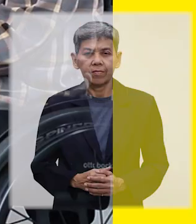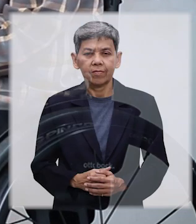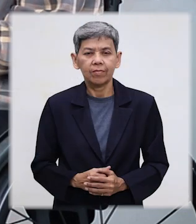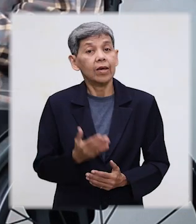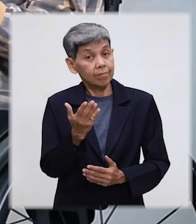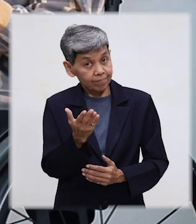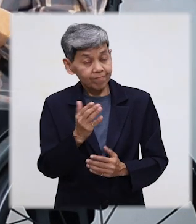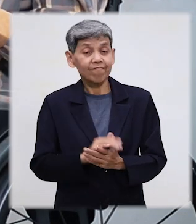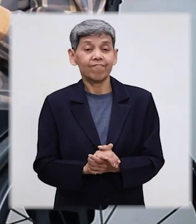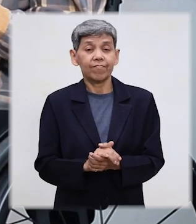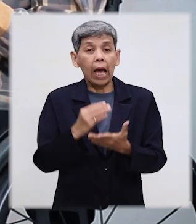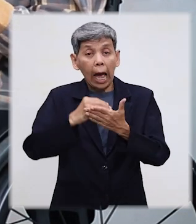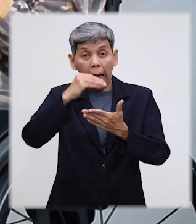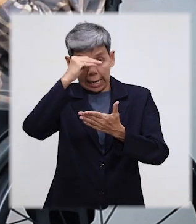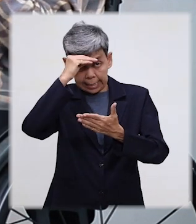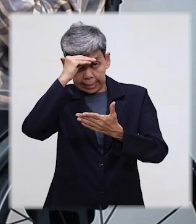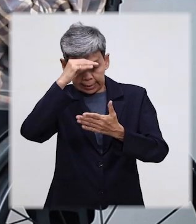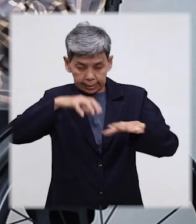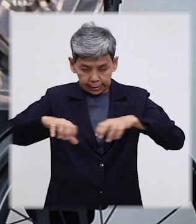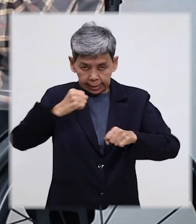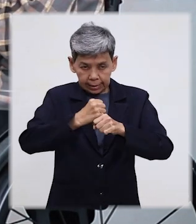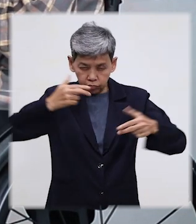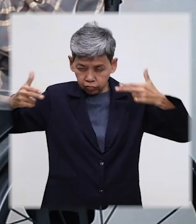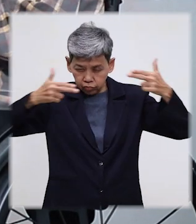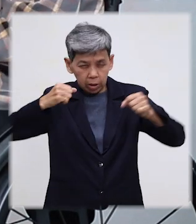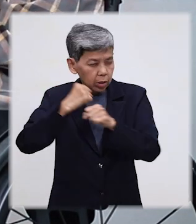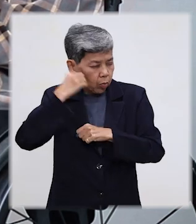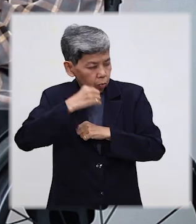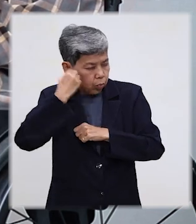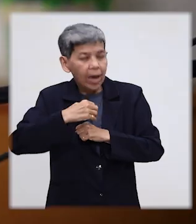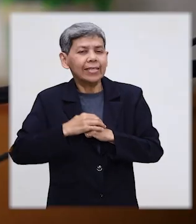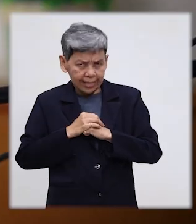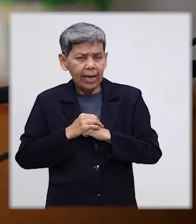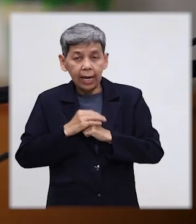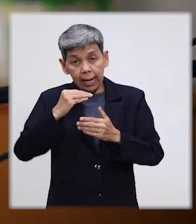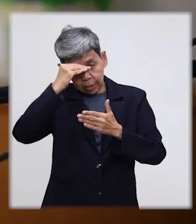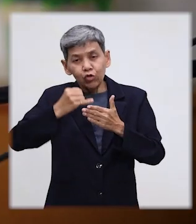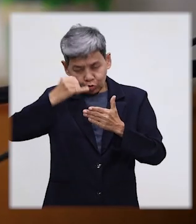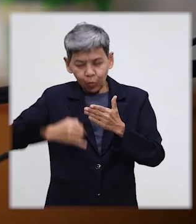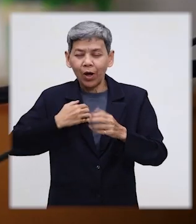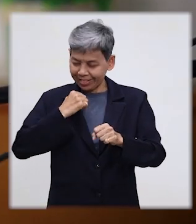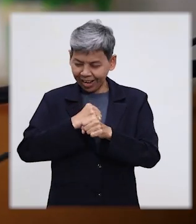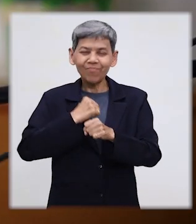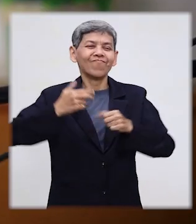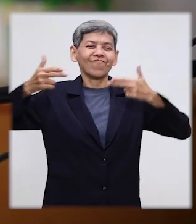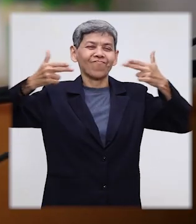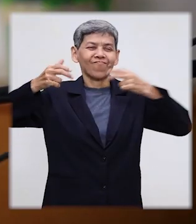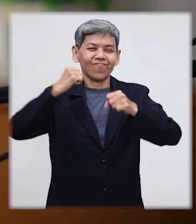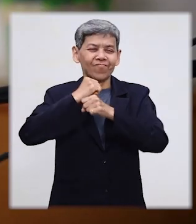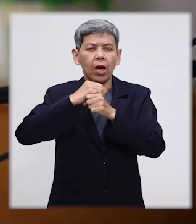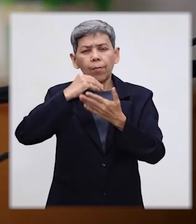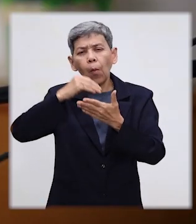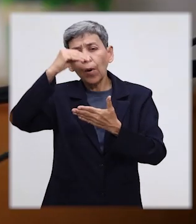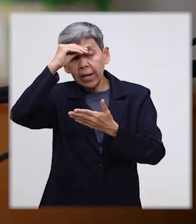คุณตั้มนี่เรียนหนังแล้วทำมาตลอด ทำมา ตั้งแต่จบเลย ตั้งแต่จบ หรือว่า ก็คือผ